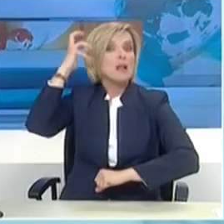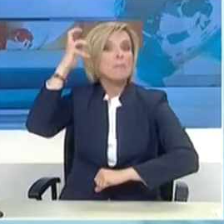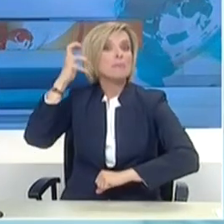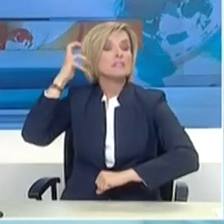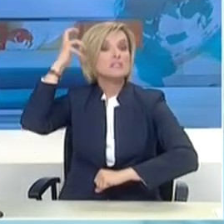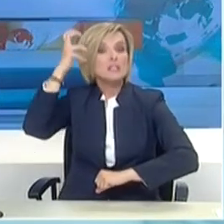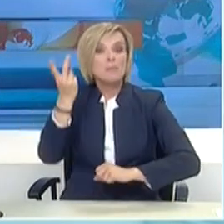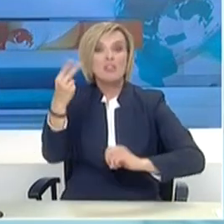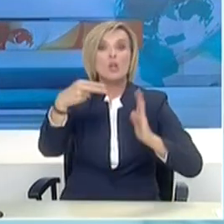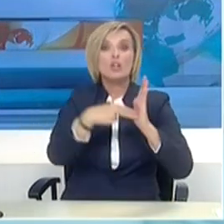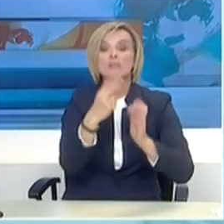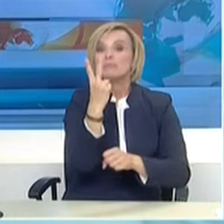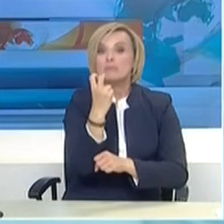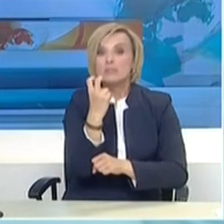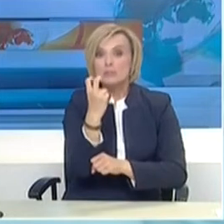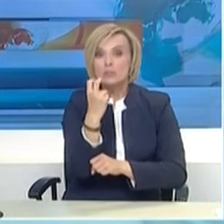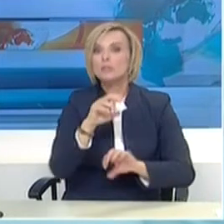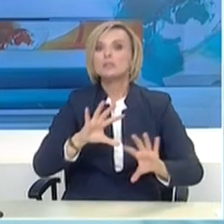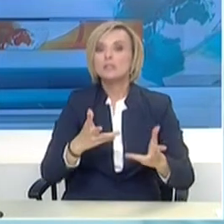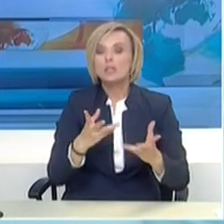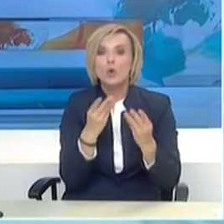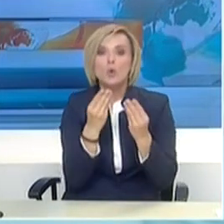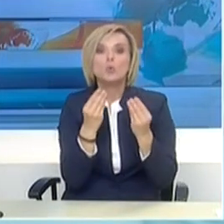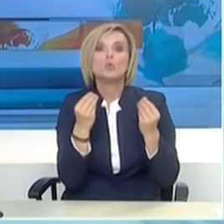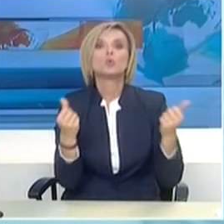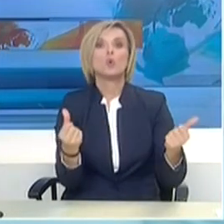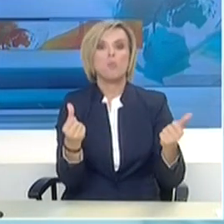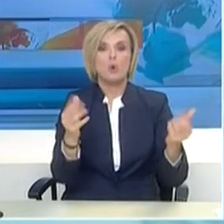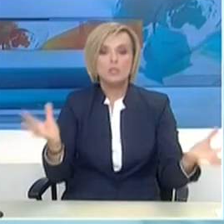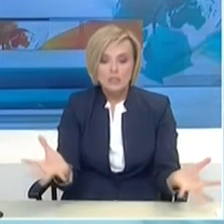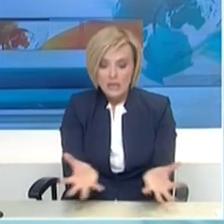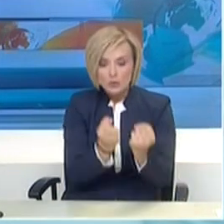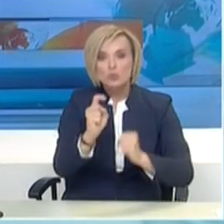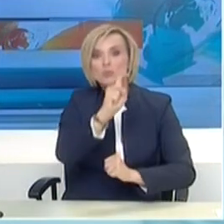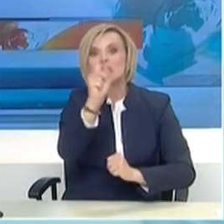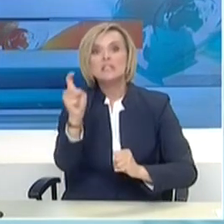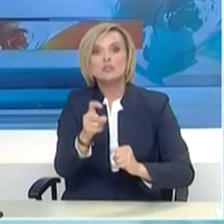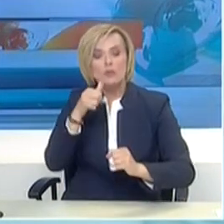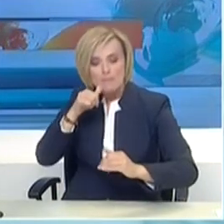της ποιοτικής επιβίωσης αυτών των ατόμων, πολλοί από τους οποίους